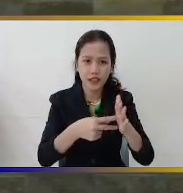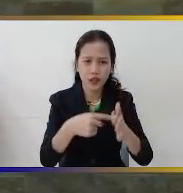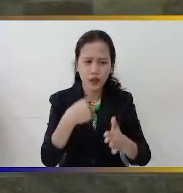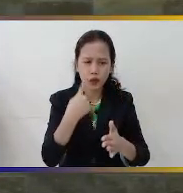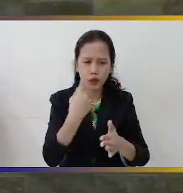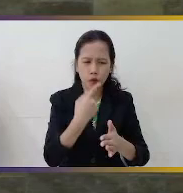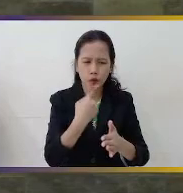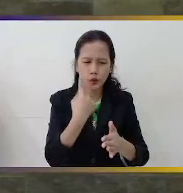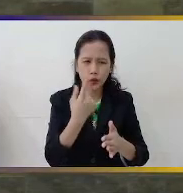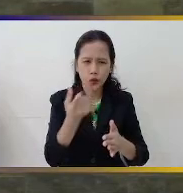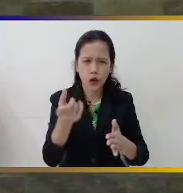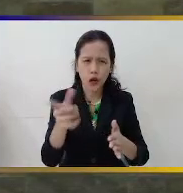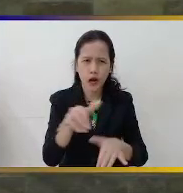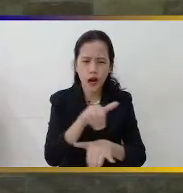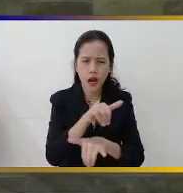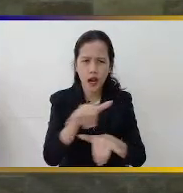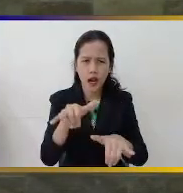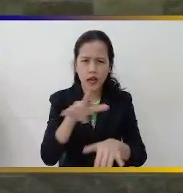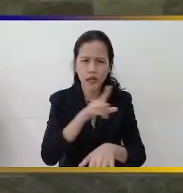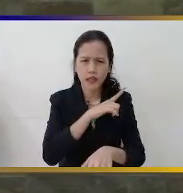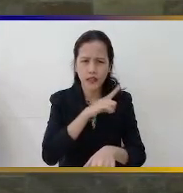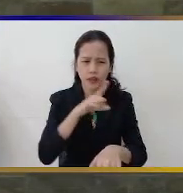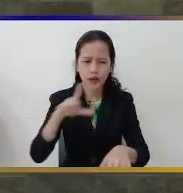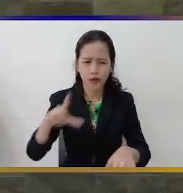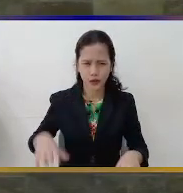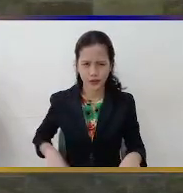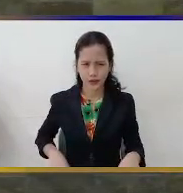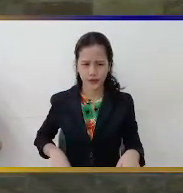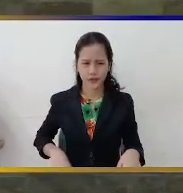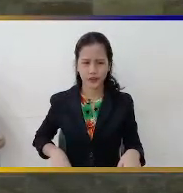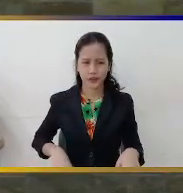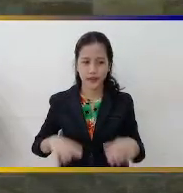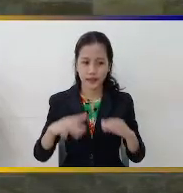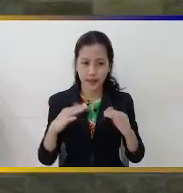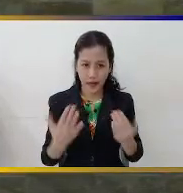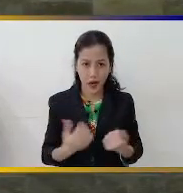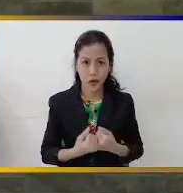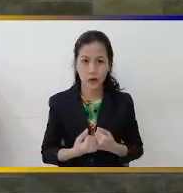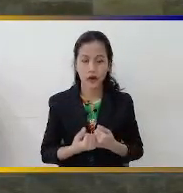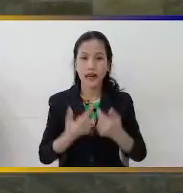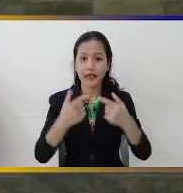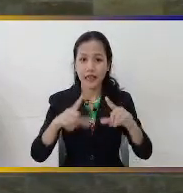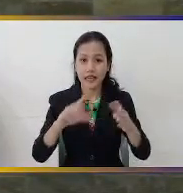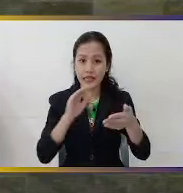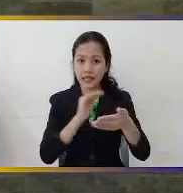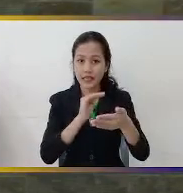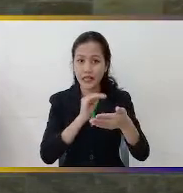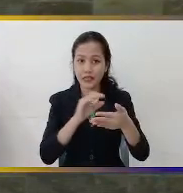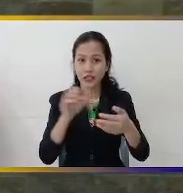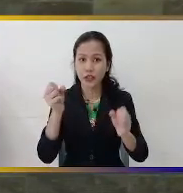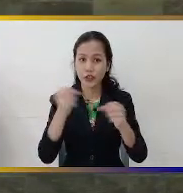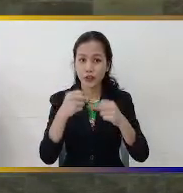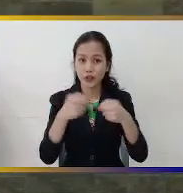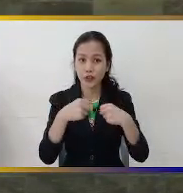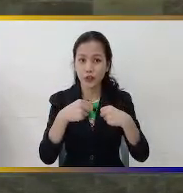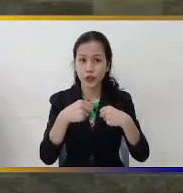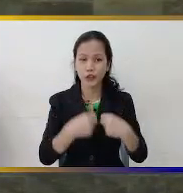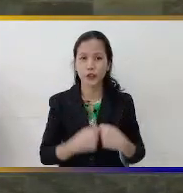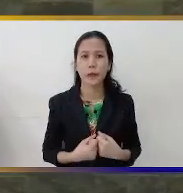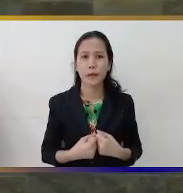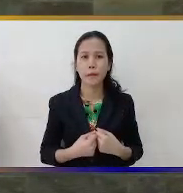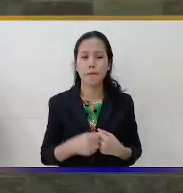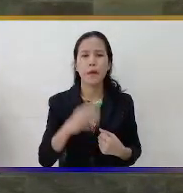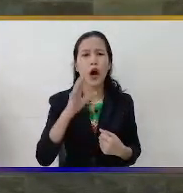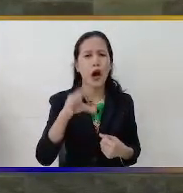yan po ang meaning ng book of Micah, who is like the Lord. Now, pag-aralan po natin a short background about po kay Prophet Micah.